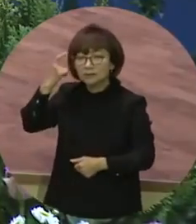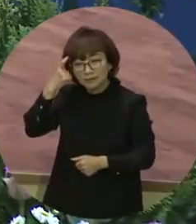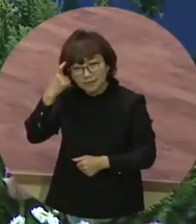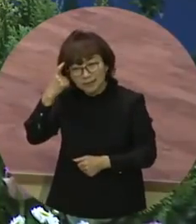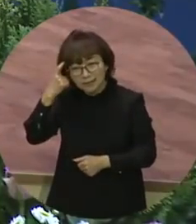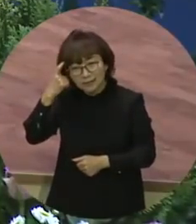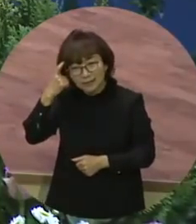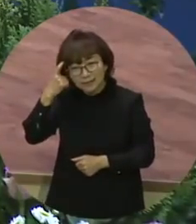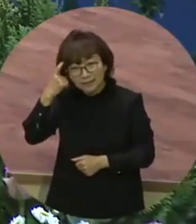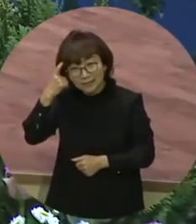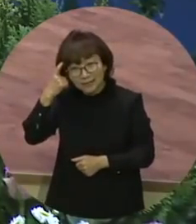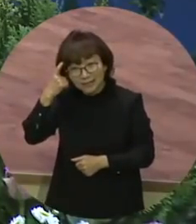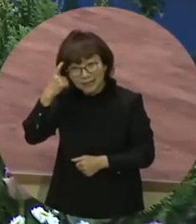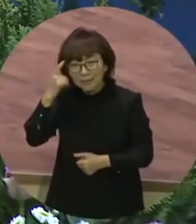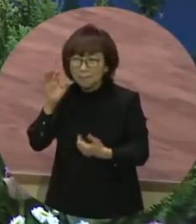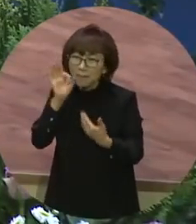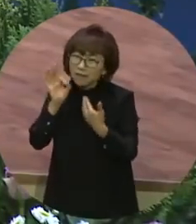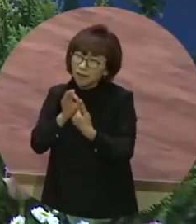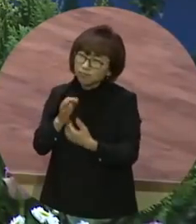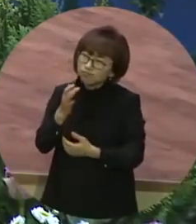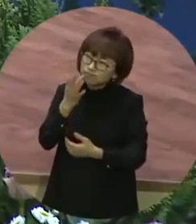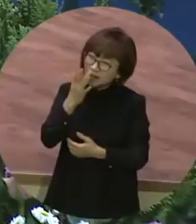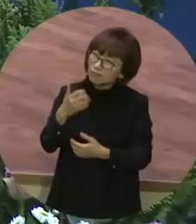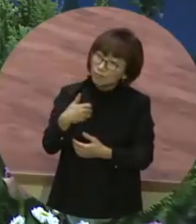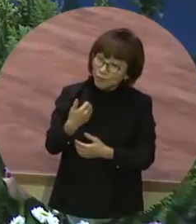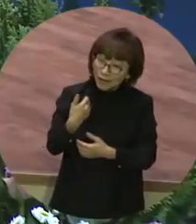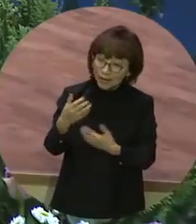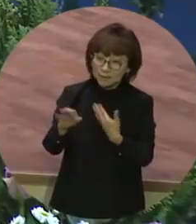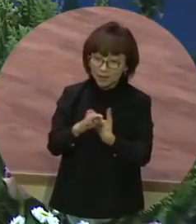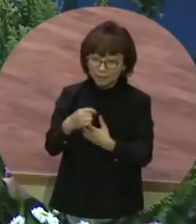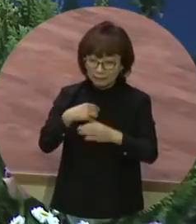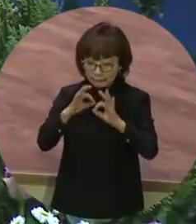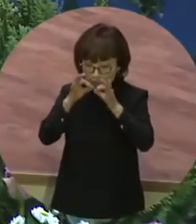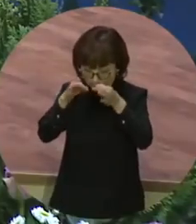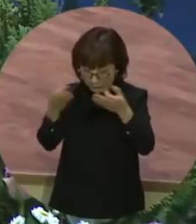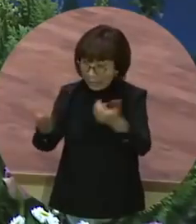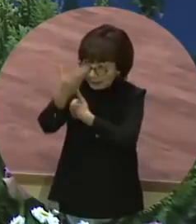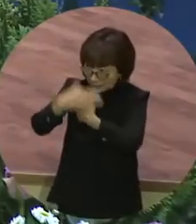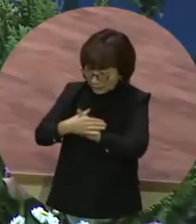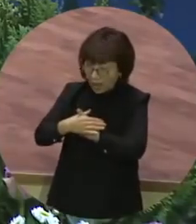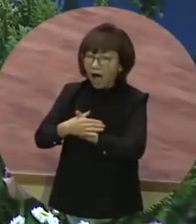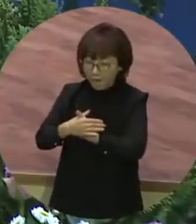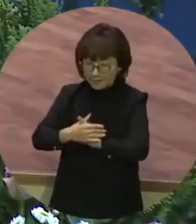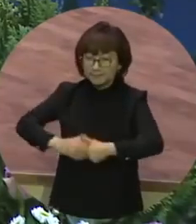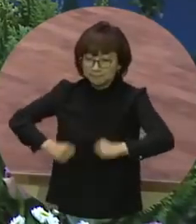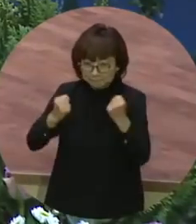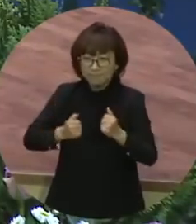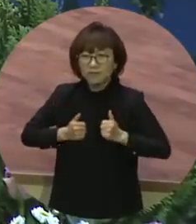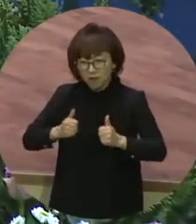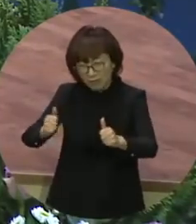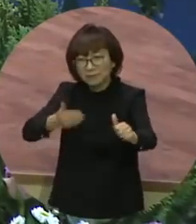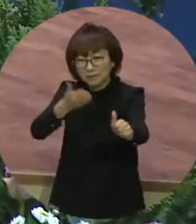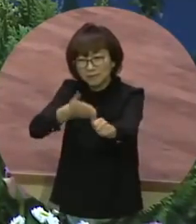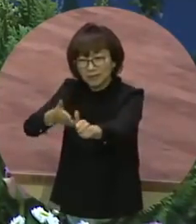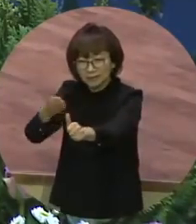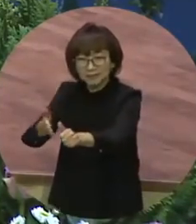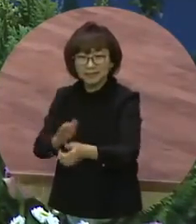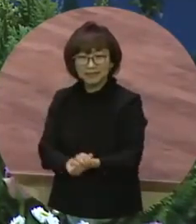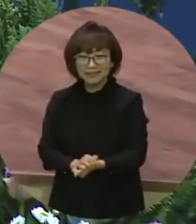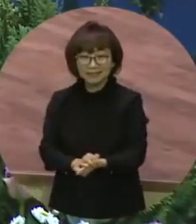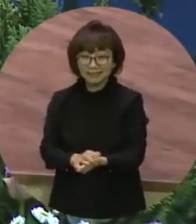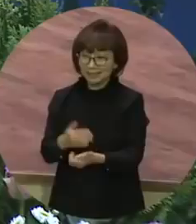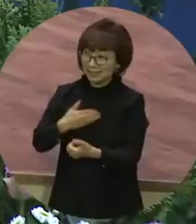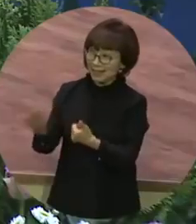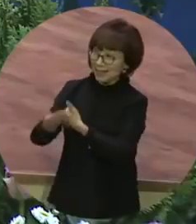잘 떠오르지 않으면 지금 여러분이 맡고 있는 직분부터 충성되어야 하시기 바랍니다. 내게 맡겨진 작은 일에